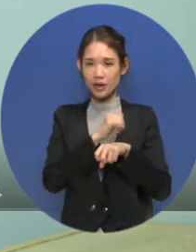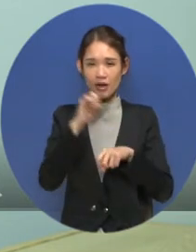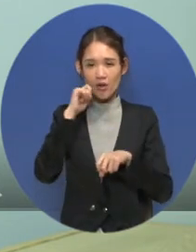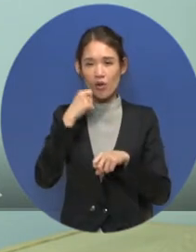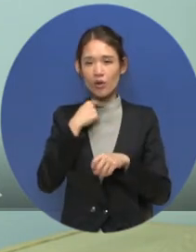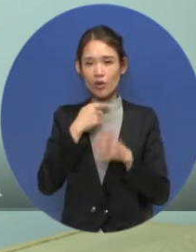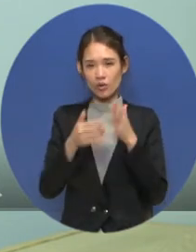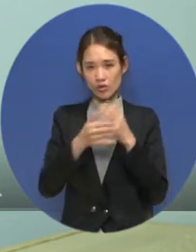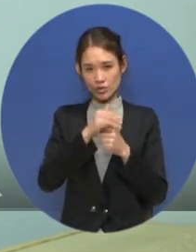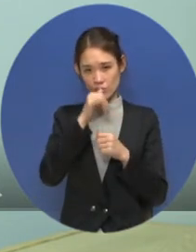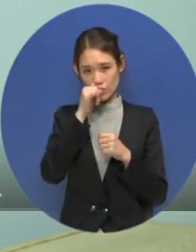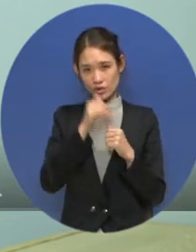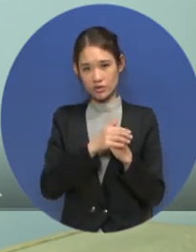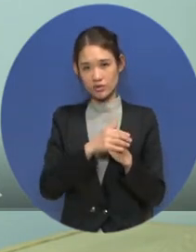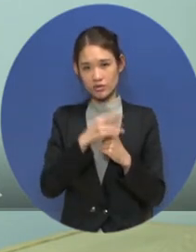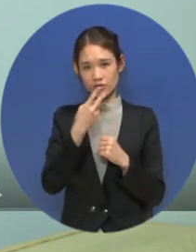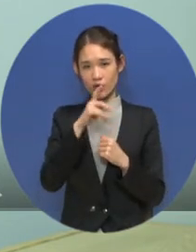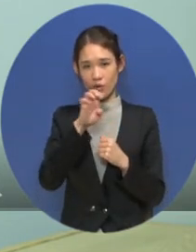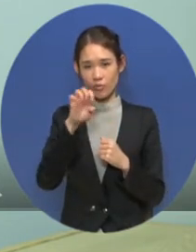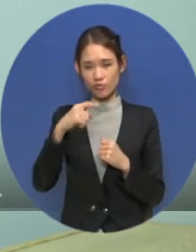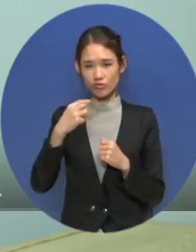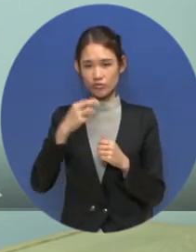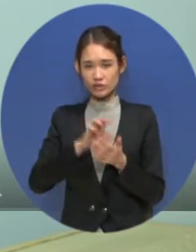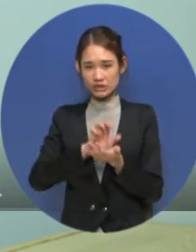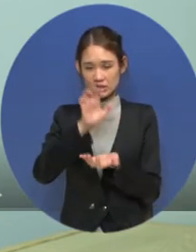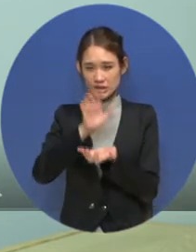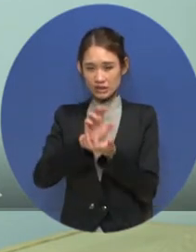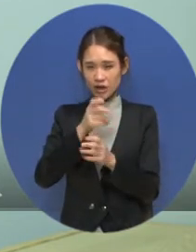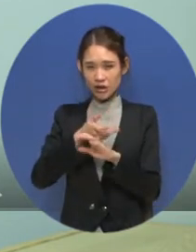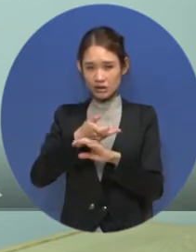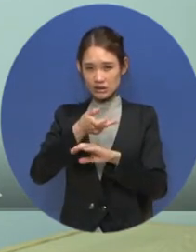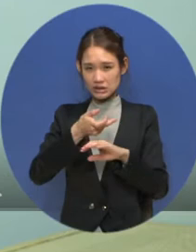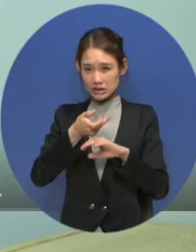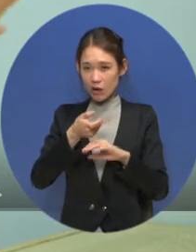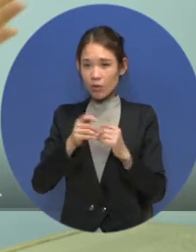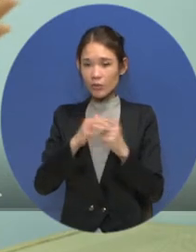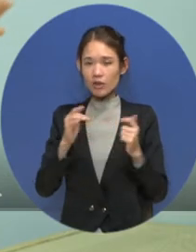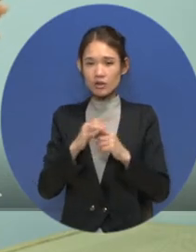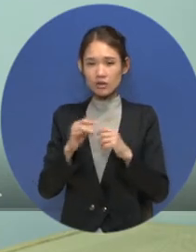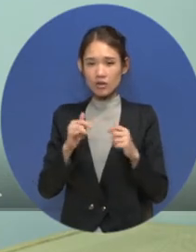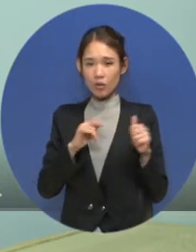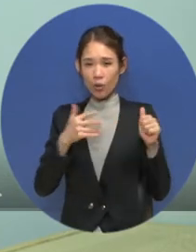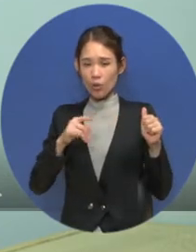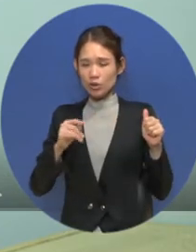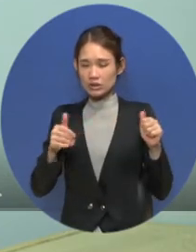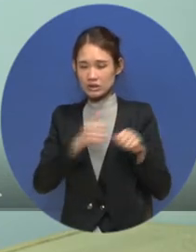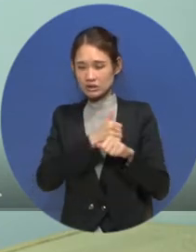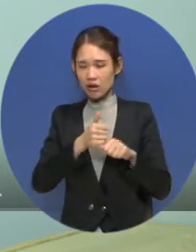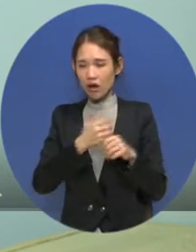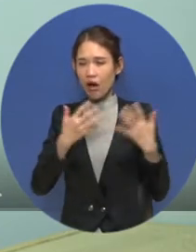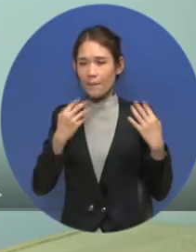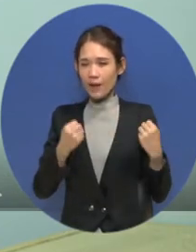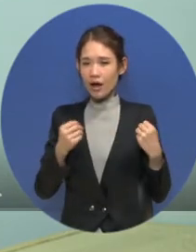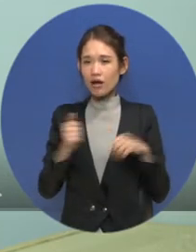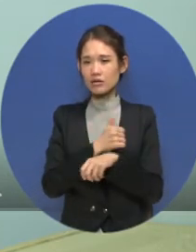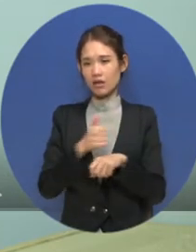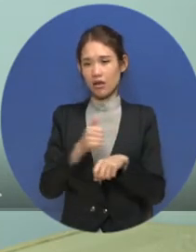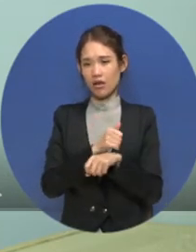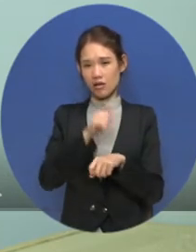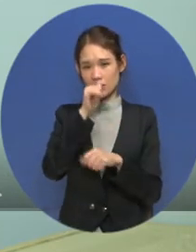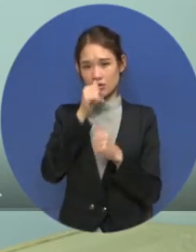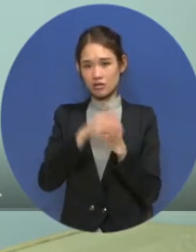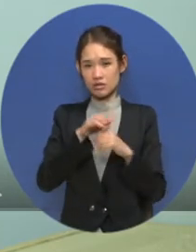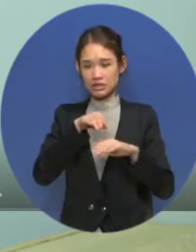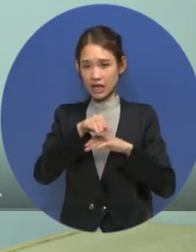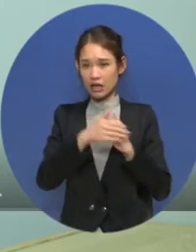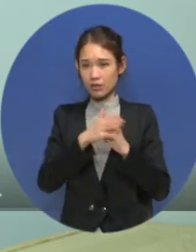좀 겪긴 했습니다. 덤프트럭, 청소차, 5톤 트럭도 많이 지나다녀서요. 차